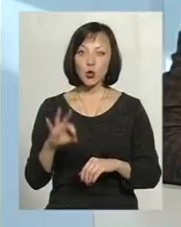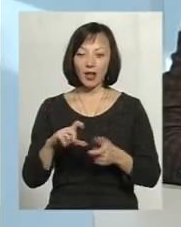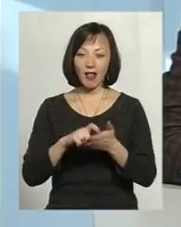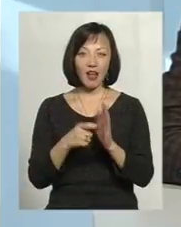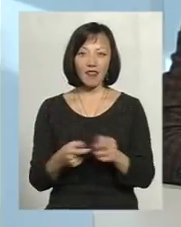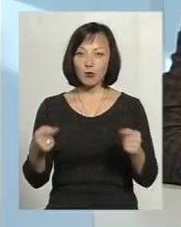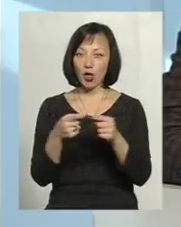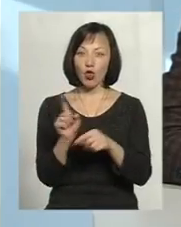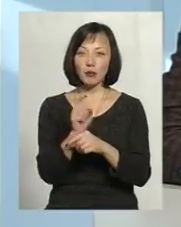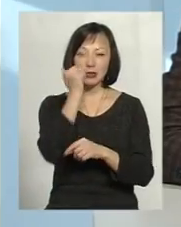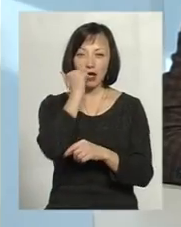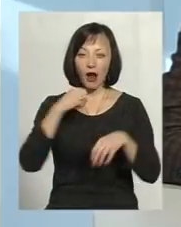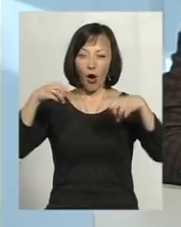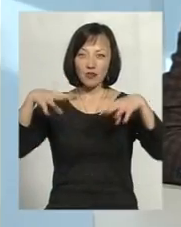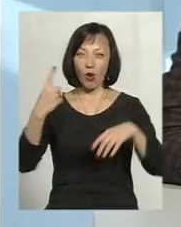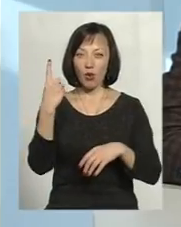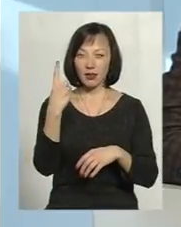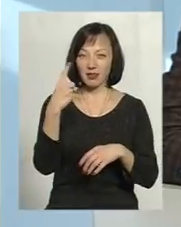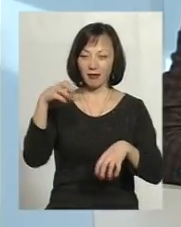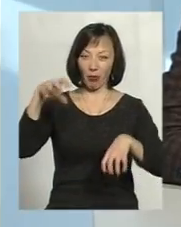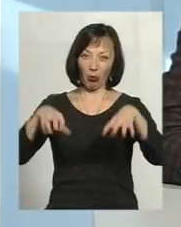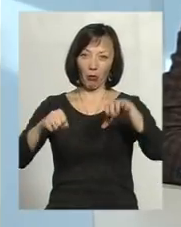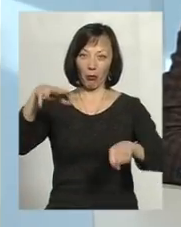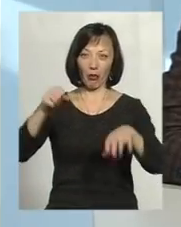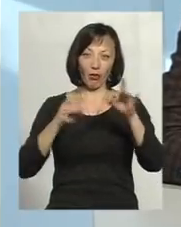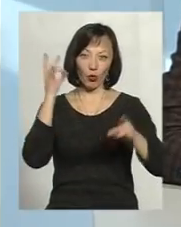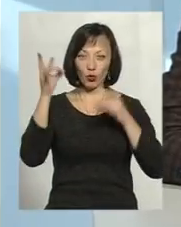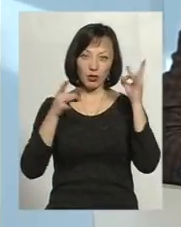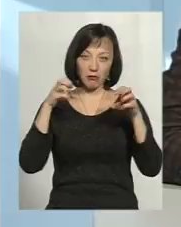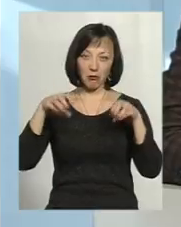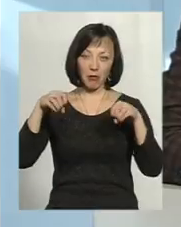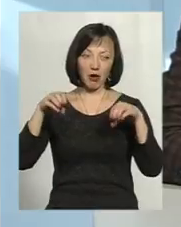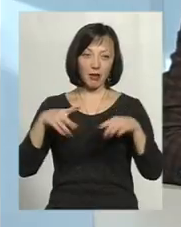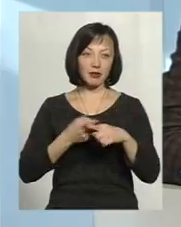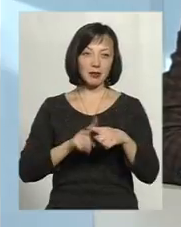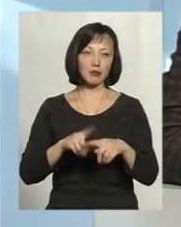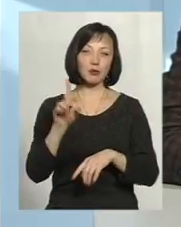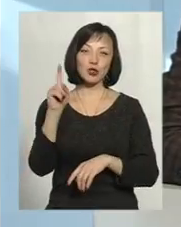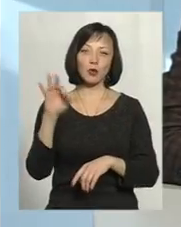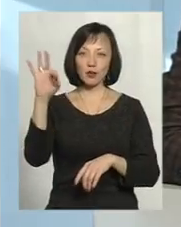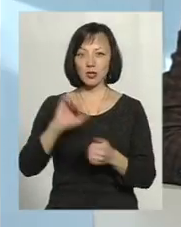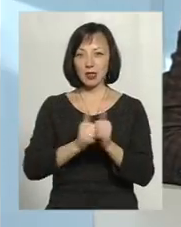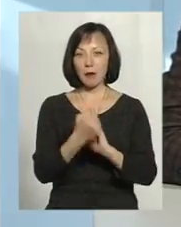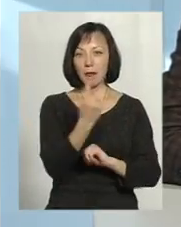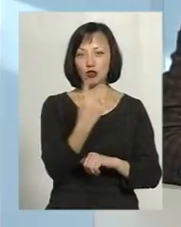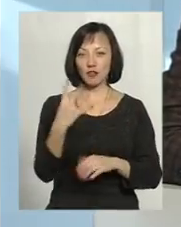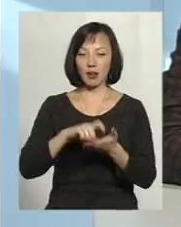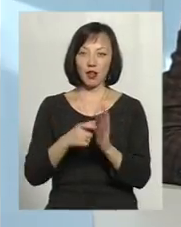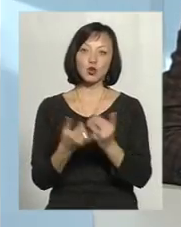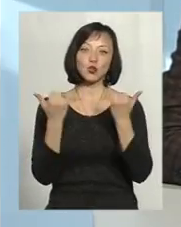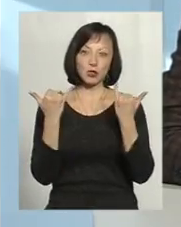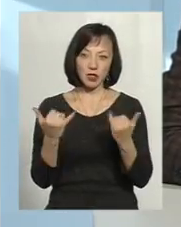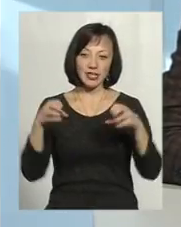нормам, бо старе освітлення, одна лампа горить, одна не горить, одна гудить, одна блимує. Ми 100% замінили. У нас всіх перших-четвертих класах